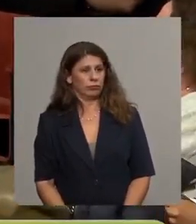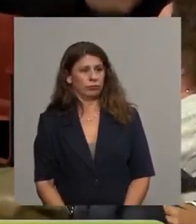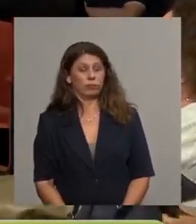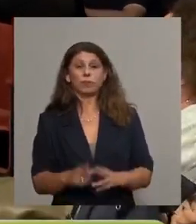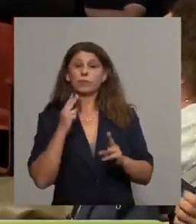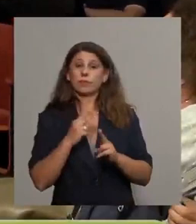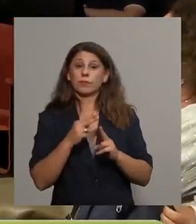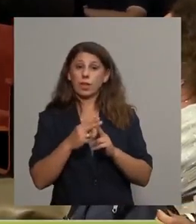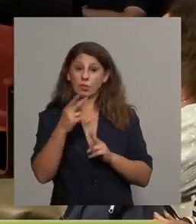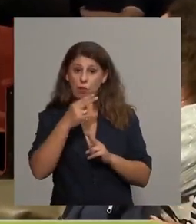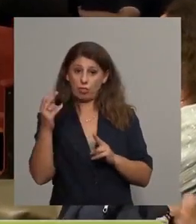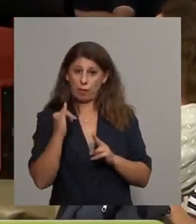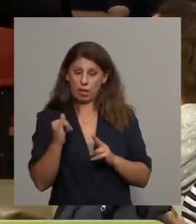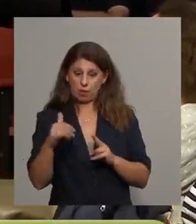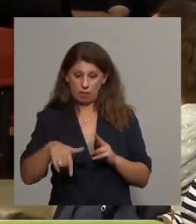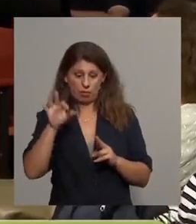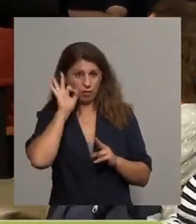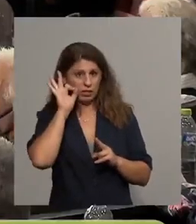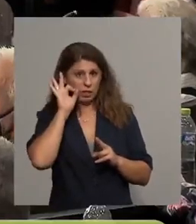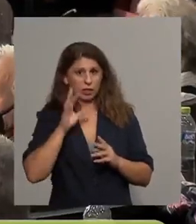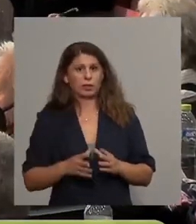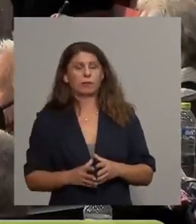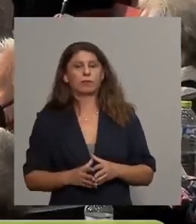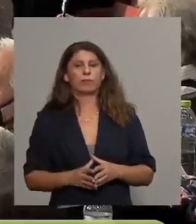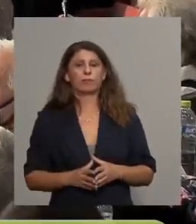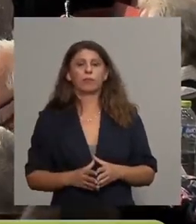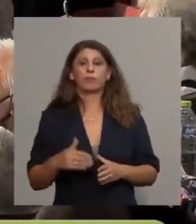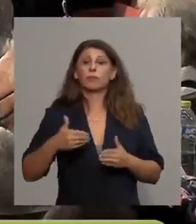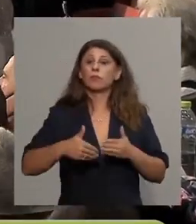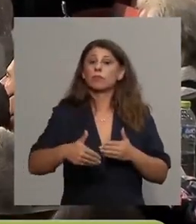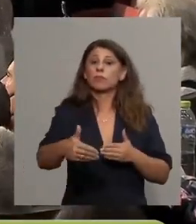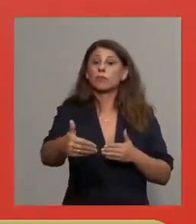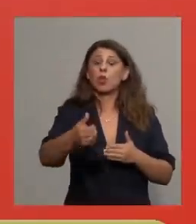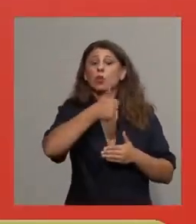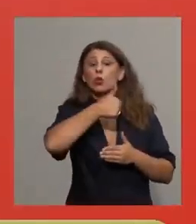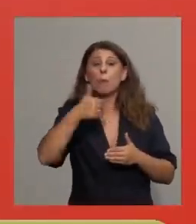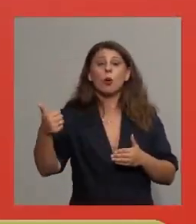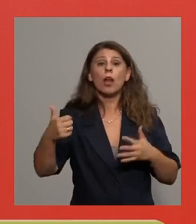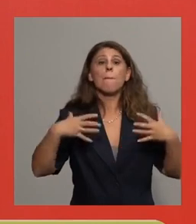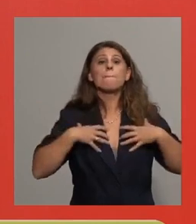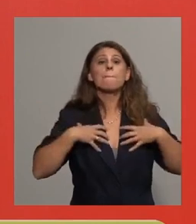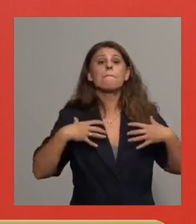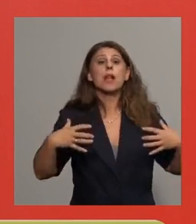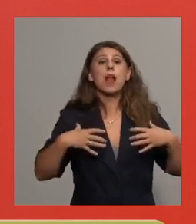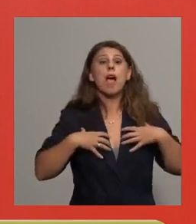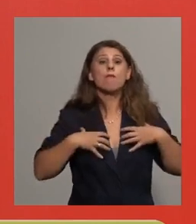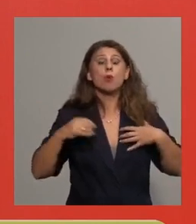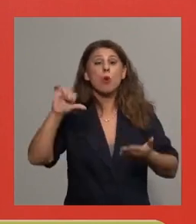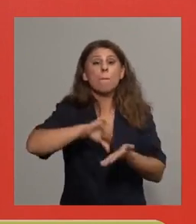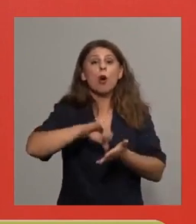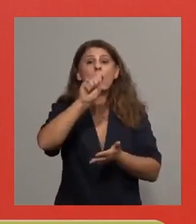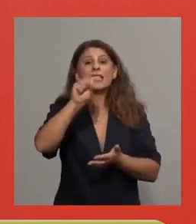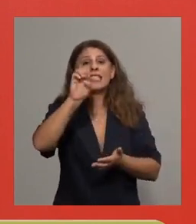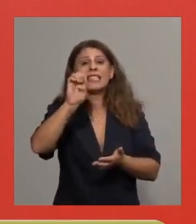Κρίσιμο ζήτημα επίσης εδώ στη Θεσσαλονίκη είναι το μέλλον του μοναδικού πνεύμονα της πόλης, του